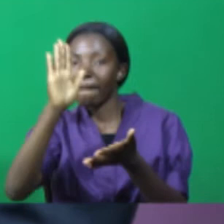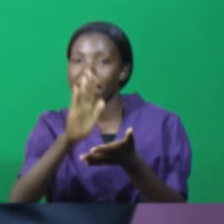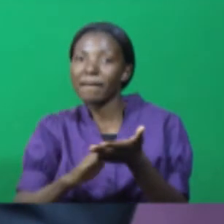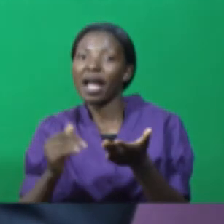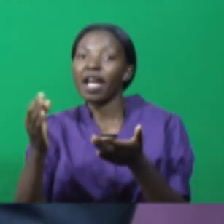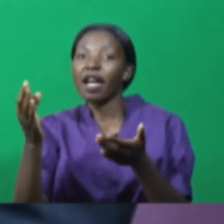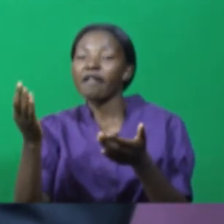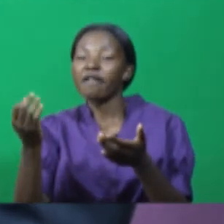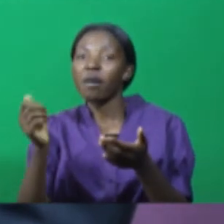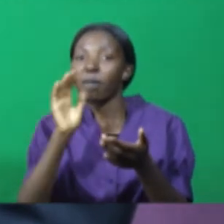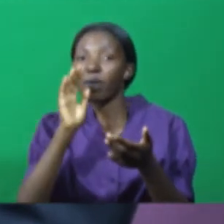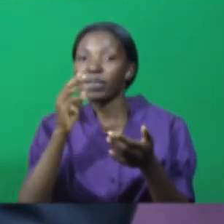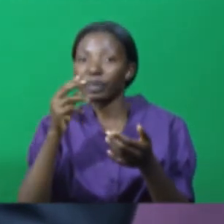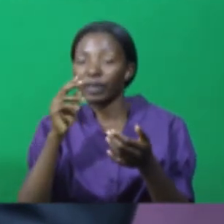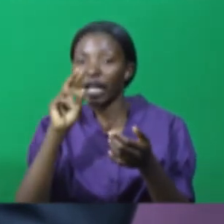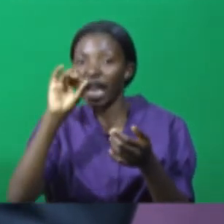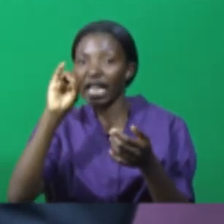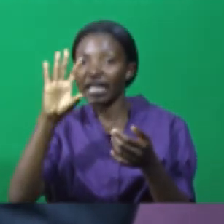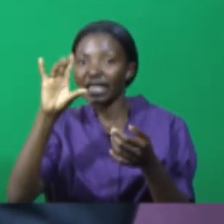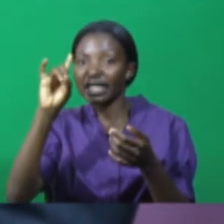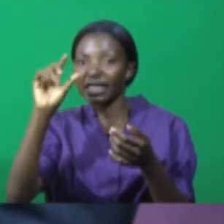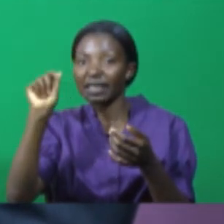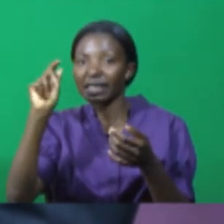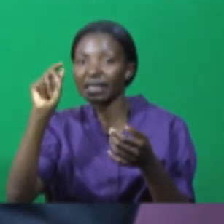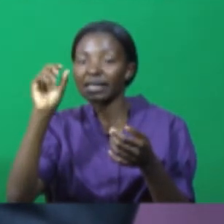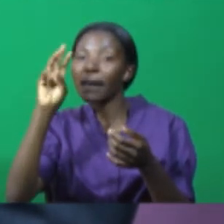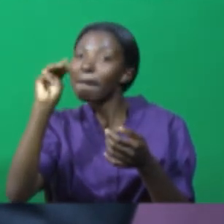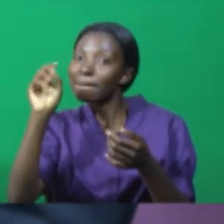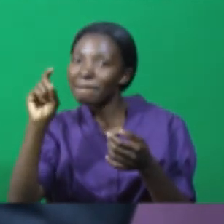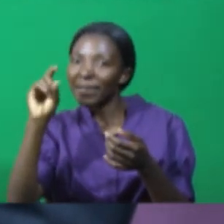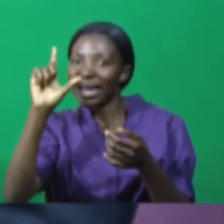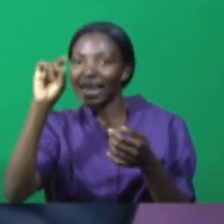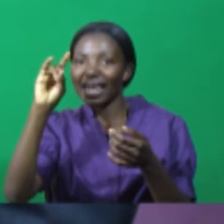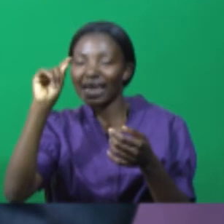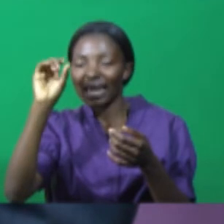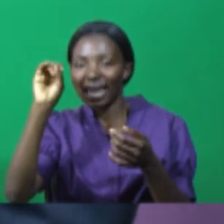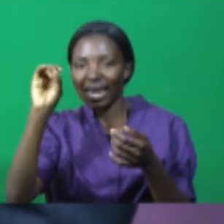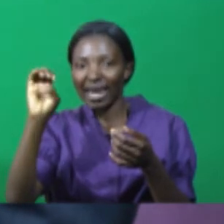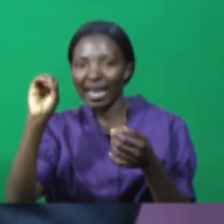pamaoko vevaIshimaeri. Vakanga vamuburisira Igipita. Jehovha zvino wakanga aina